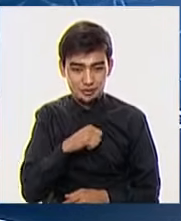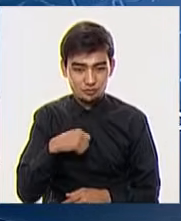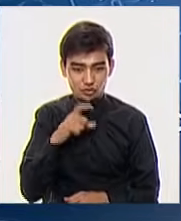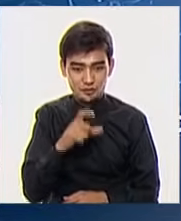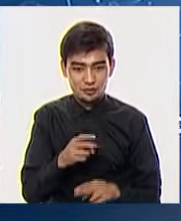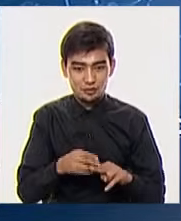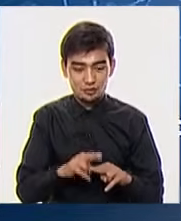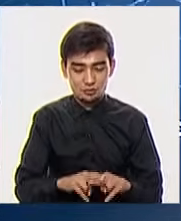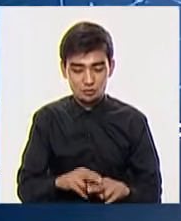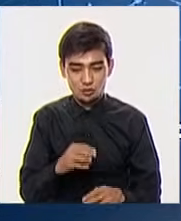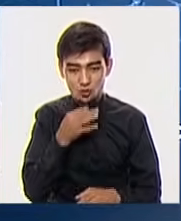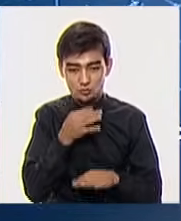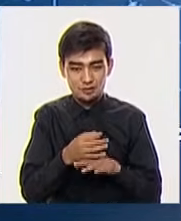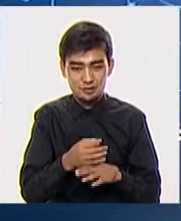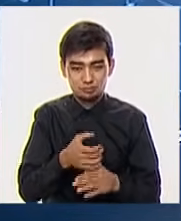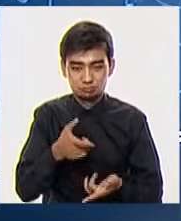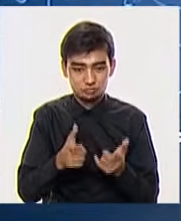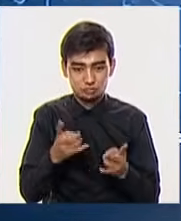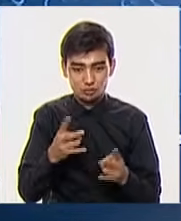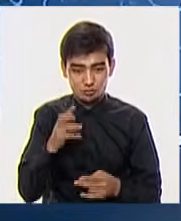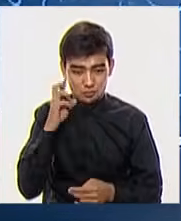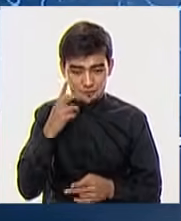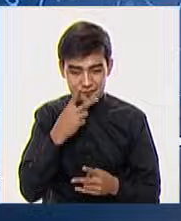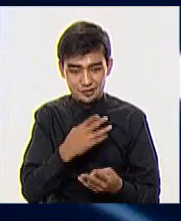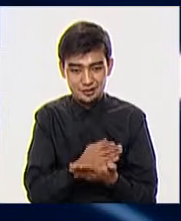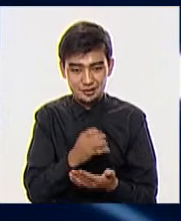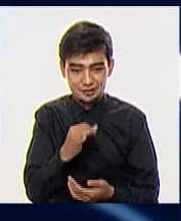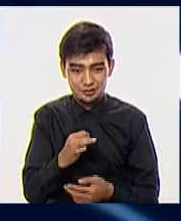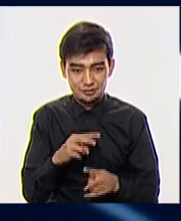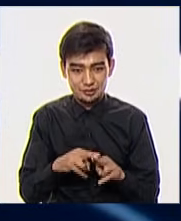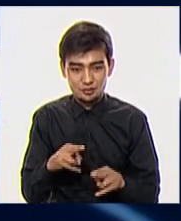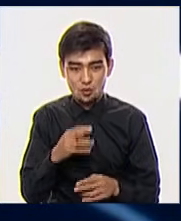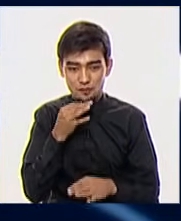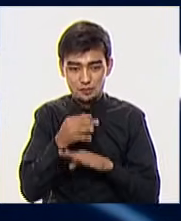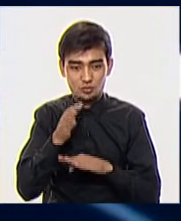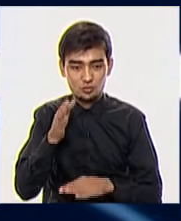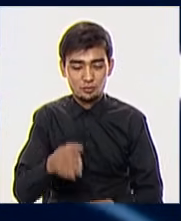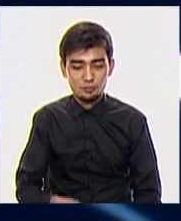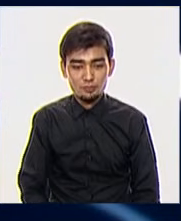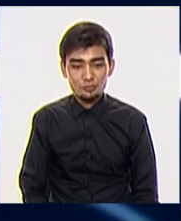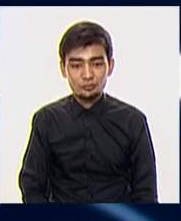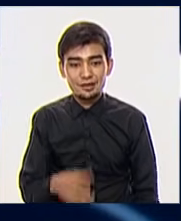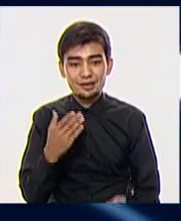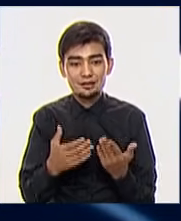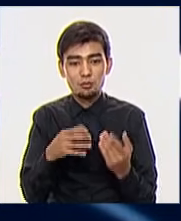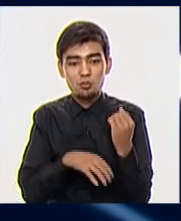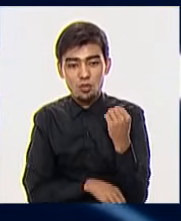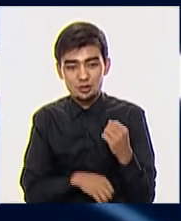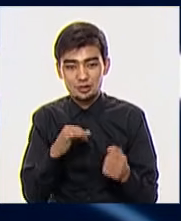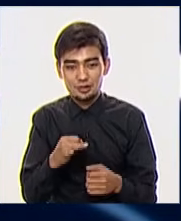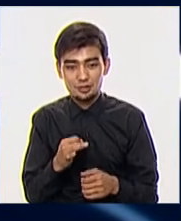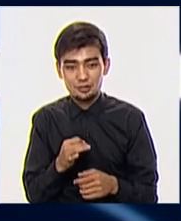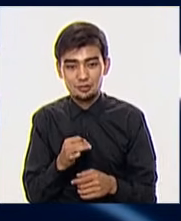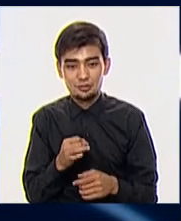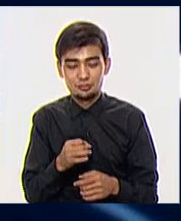істейтін азаматта болу керек та, моральдық тұрғыда. Құдайдың алдында мен осылай жауап беремін деген нәрсе. Ал егер ол содан кейін барып қайталап келсе, менің